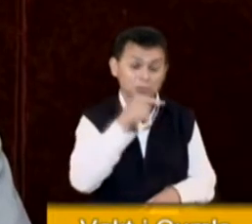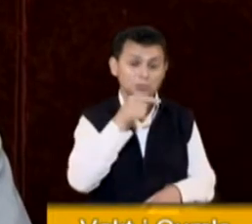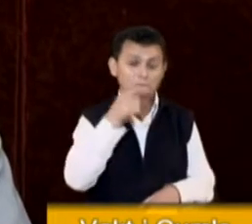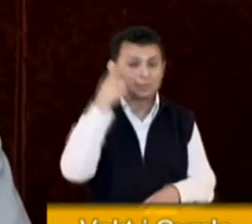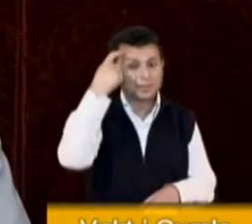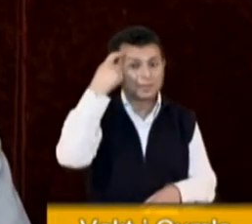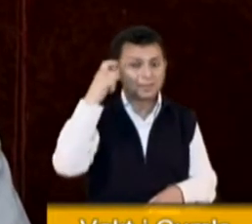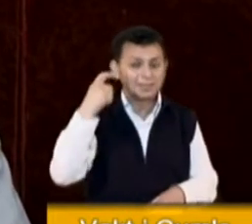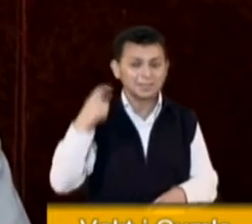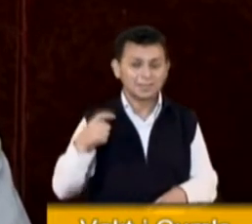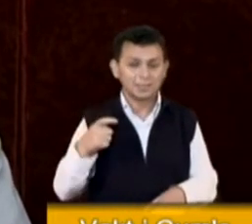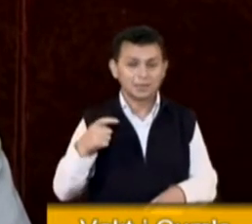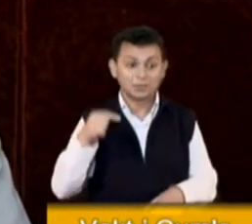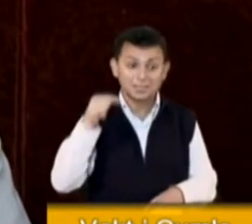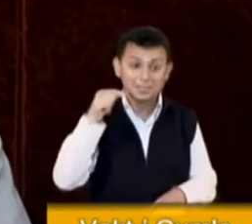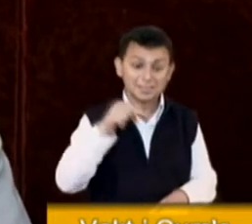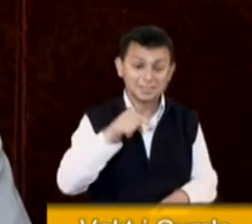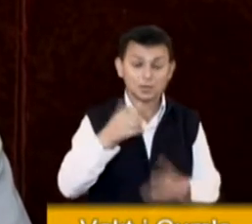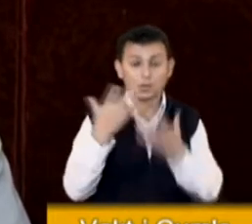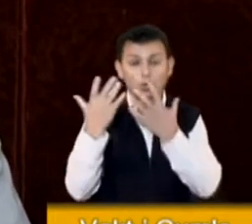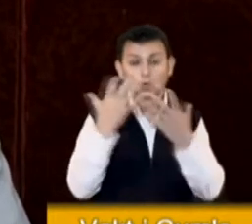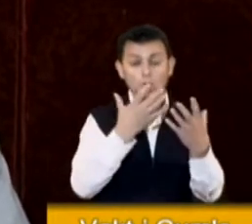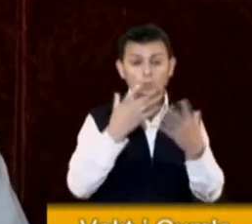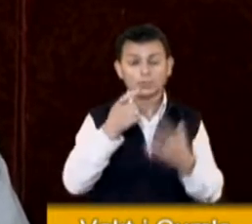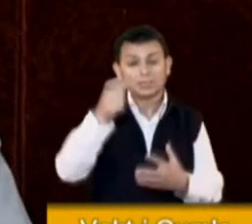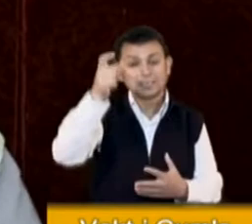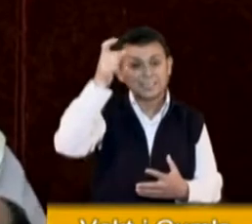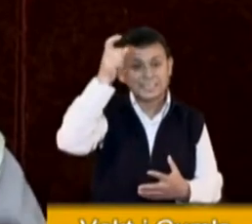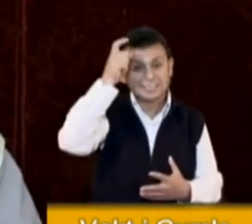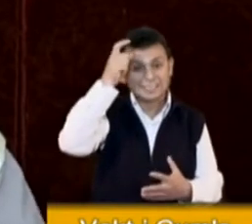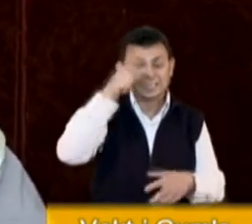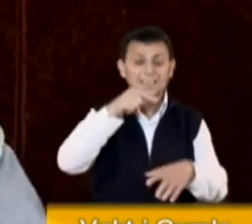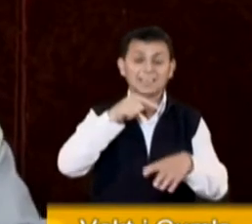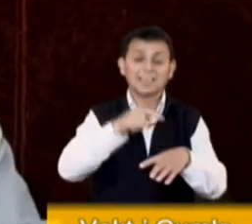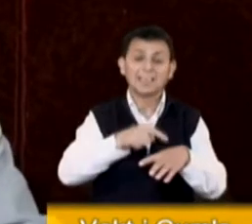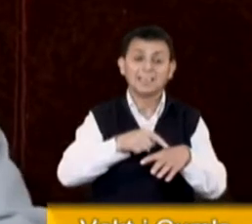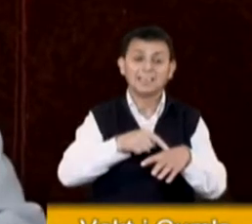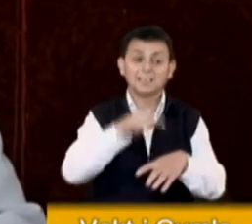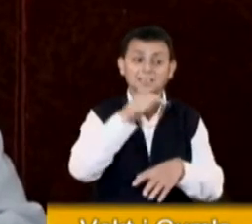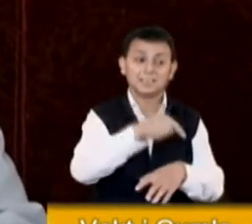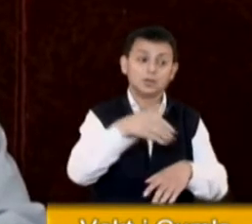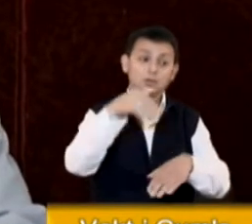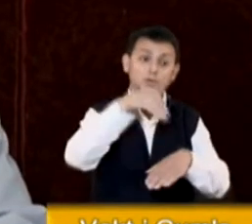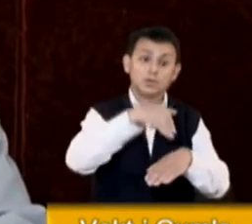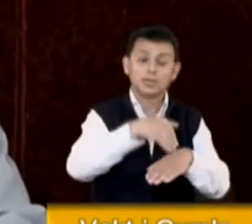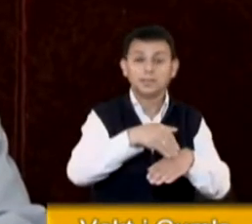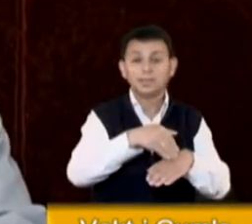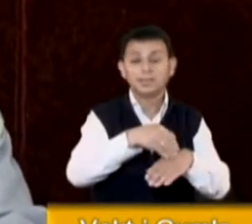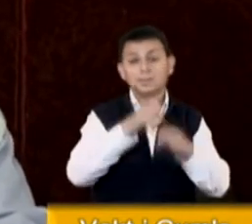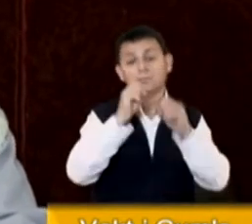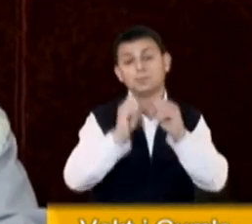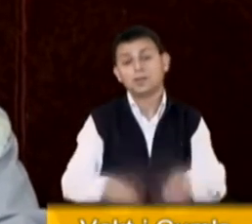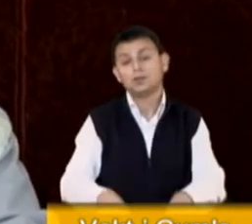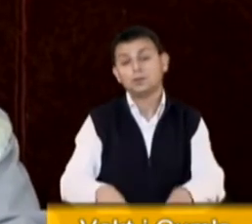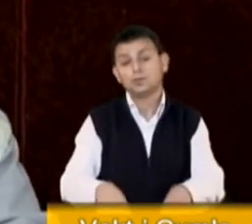Yahudi seni afsun yapınca şeytan elini çekiyor, o da sakinleşiyor. Seni Yahudi'ye